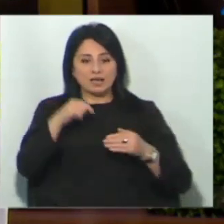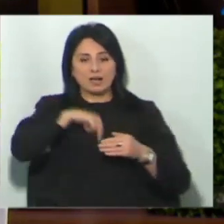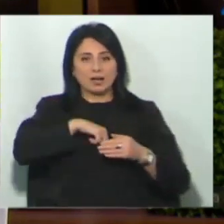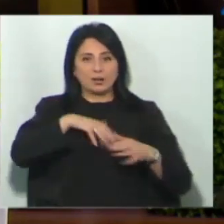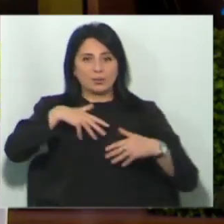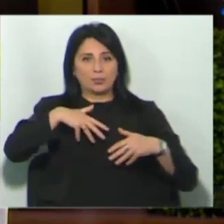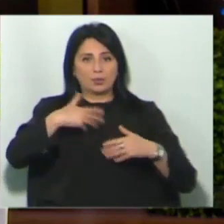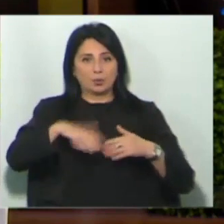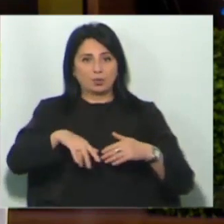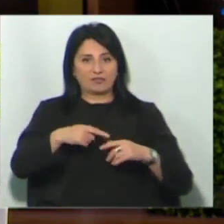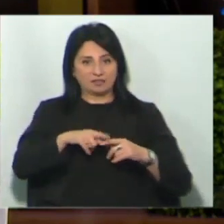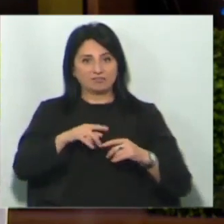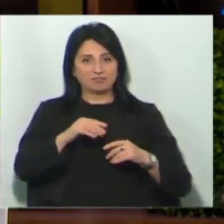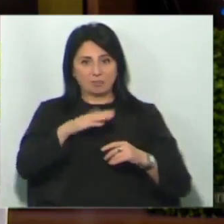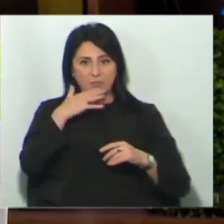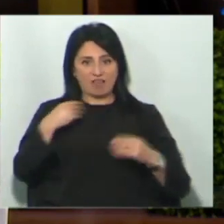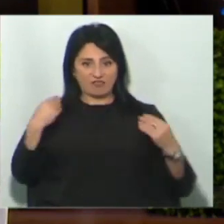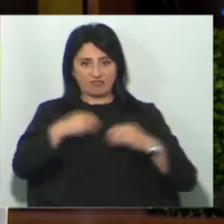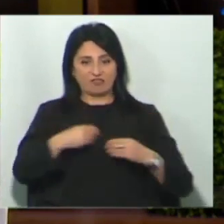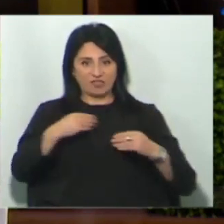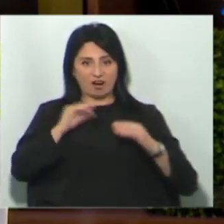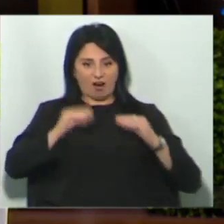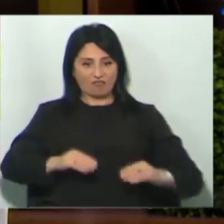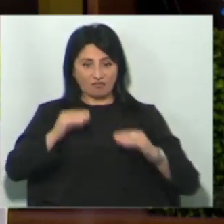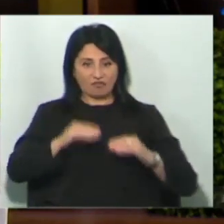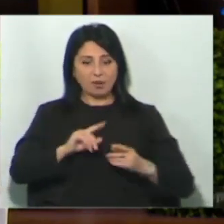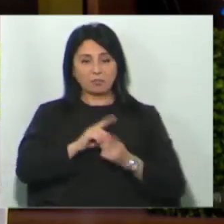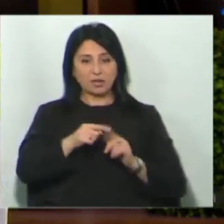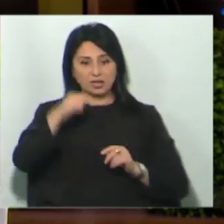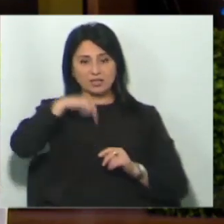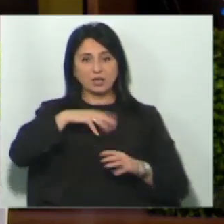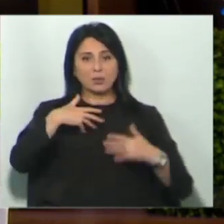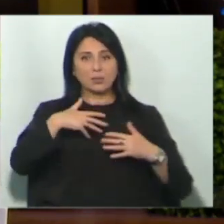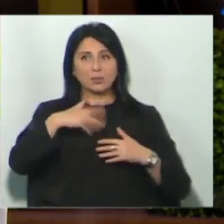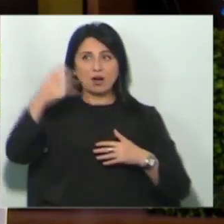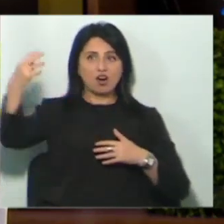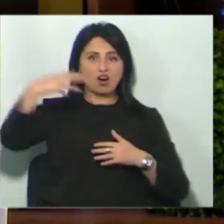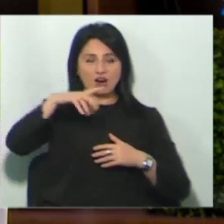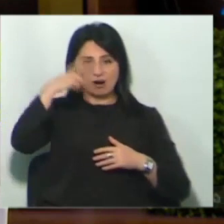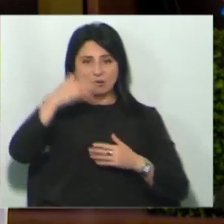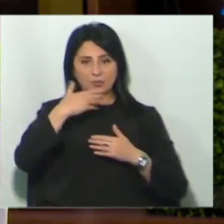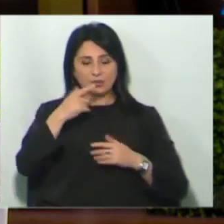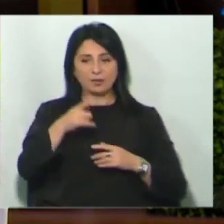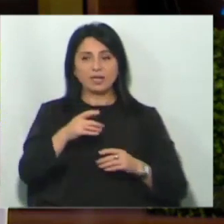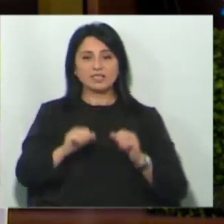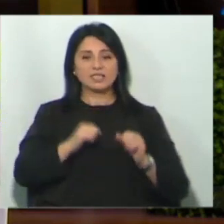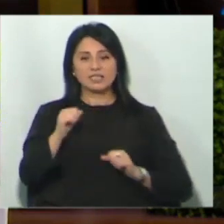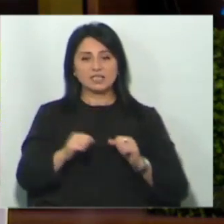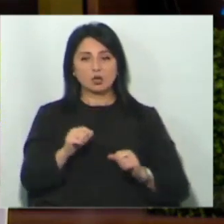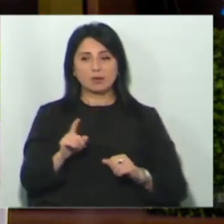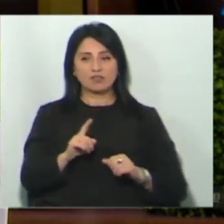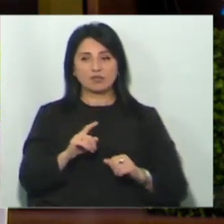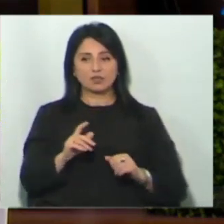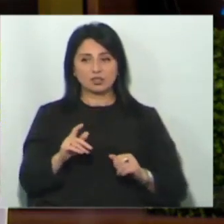თქვათ ორგანიზმსა და გარემოს შორის ტემპერატურის სხვაობას, ამიტომ ყველანაირად ცდილობენ,